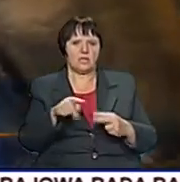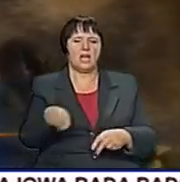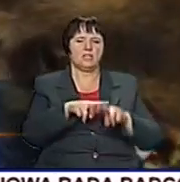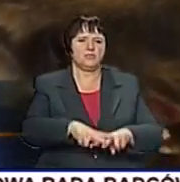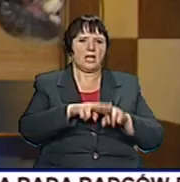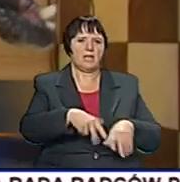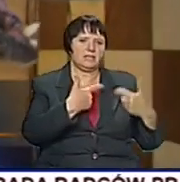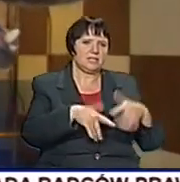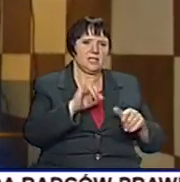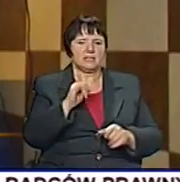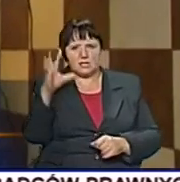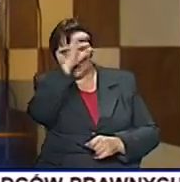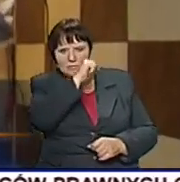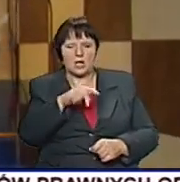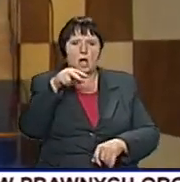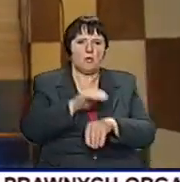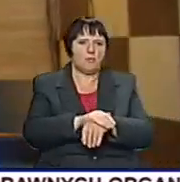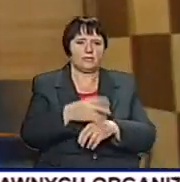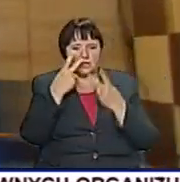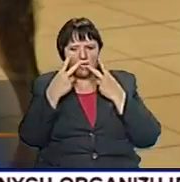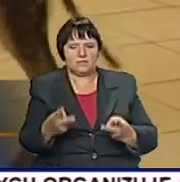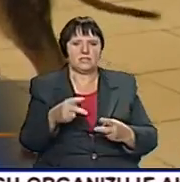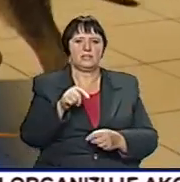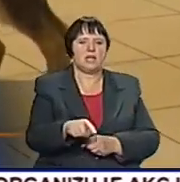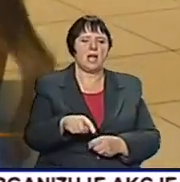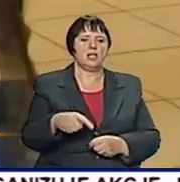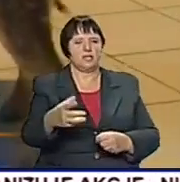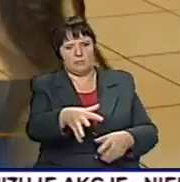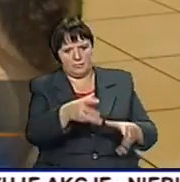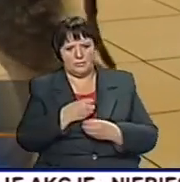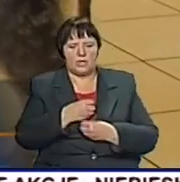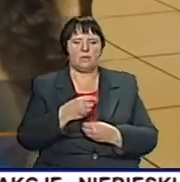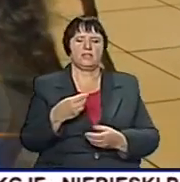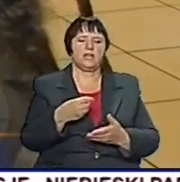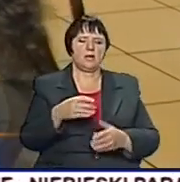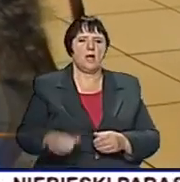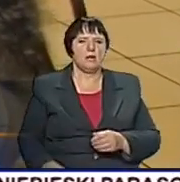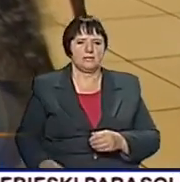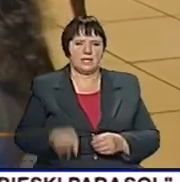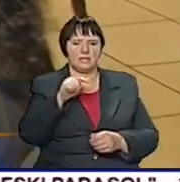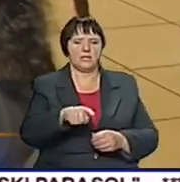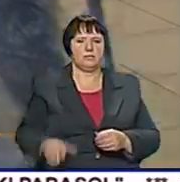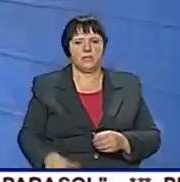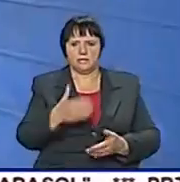Fundacją Niechciane i Zapomniane i umówić się na wizytę preadopcyjną. Taki Sułek jest tylko jeden.